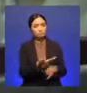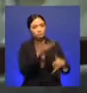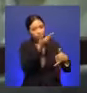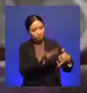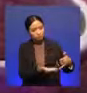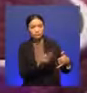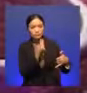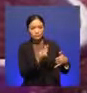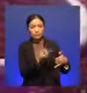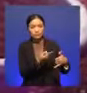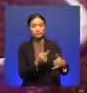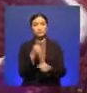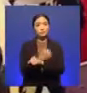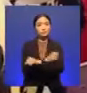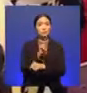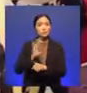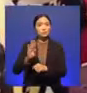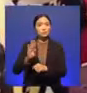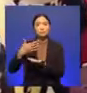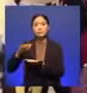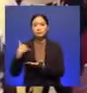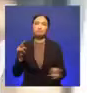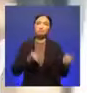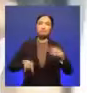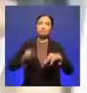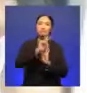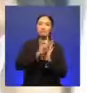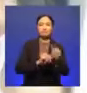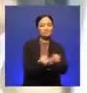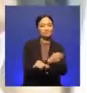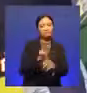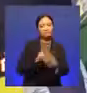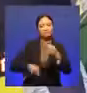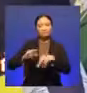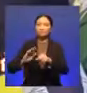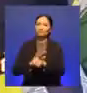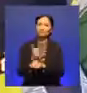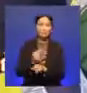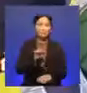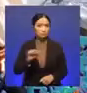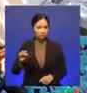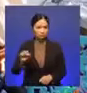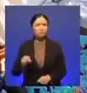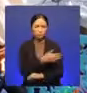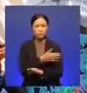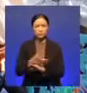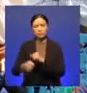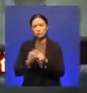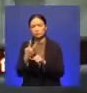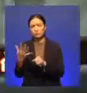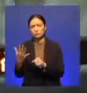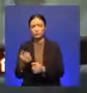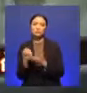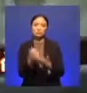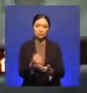ครับแรงงานนอกระบบไม่ได้ถูกดูแลโดยกฎหมายแรงงานเท่าที่ควรสสใช้เวลาหลายปีในการทำให้เขามีตัวต